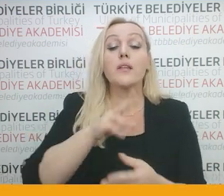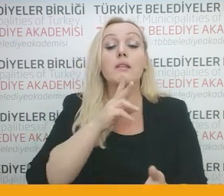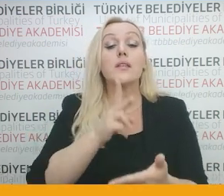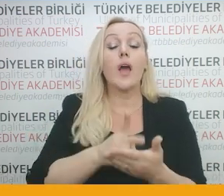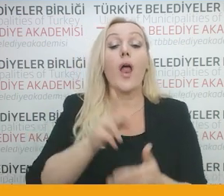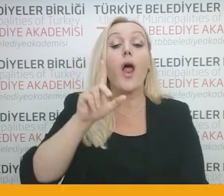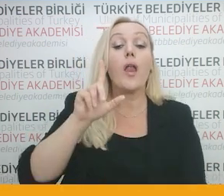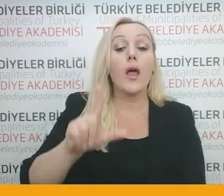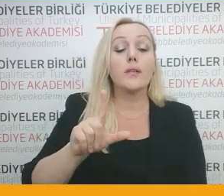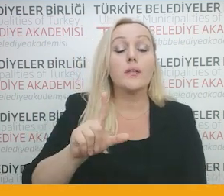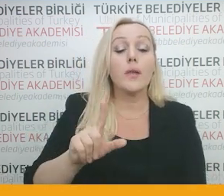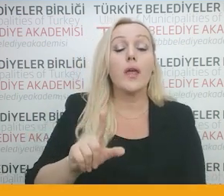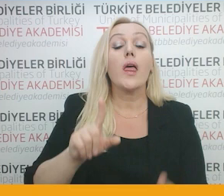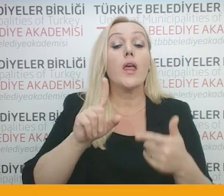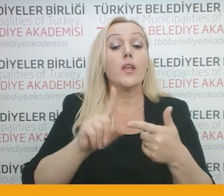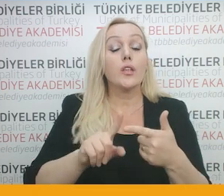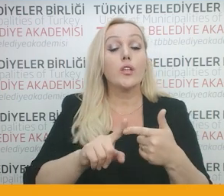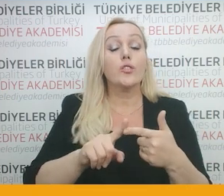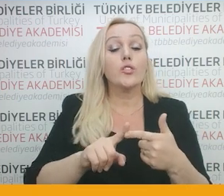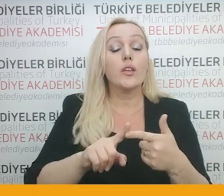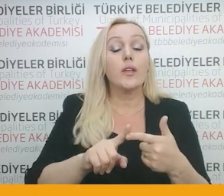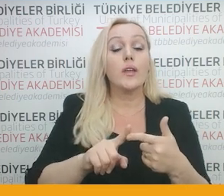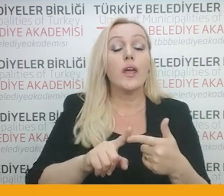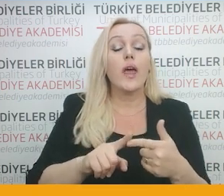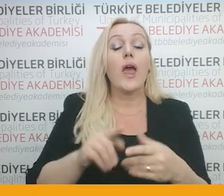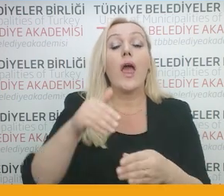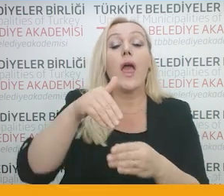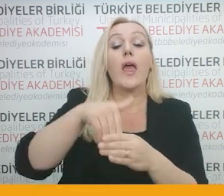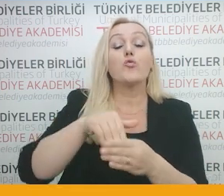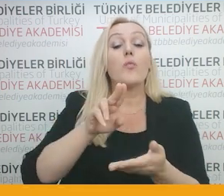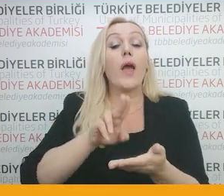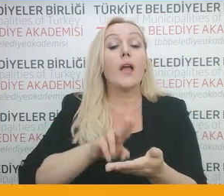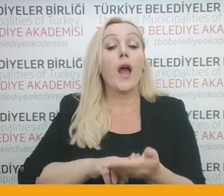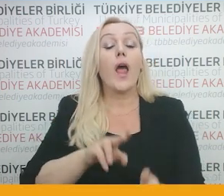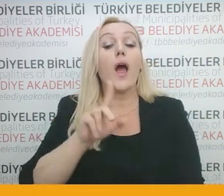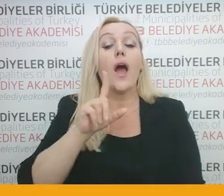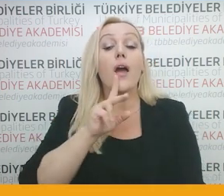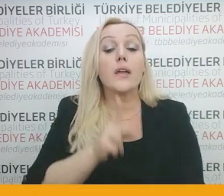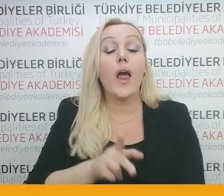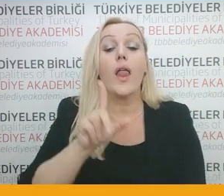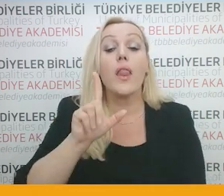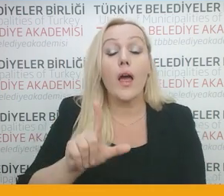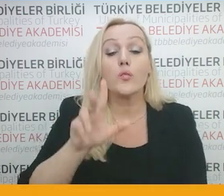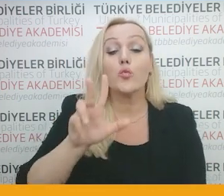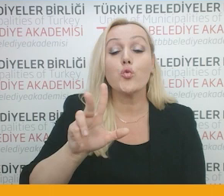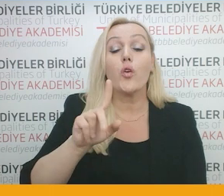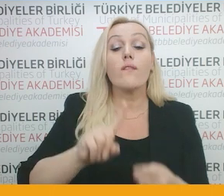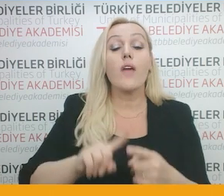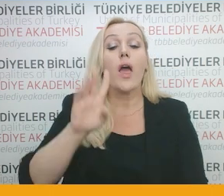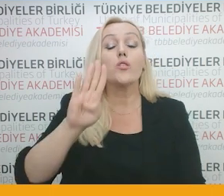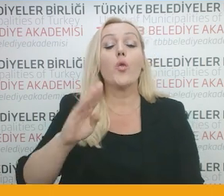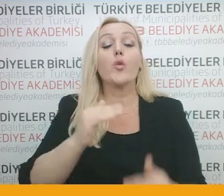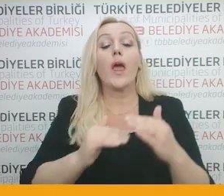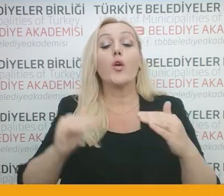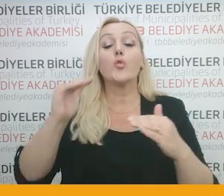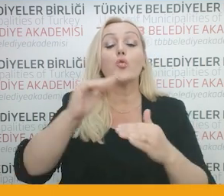gerekiyor. İkinci düzey arasında bir tık alta inince encümen kararı gerekiyor. Ancak dördüncü düzey, üçüncü ve dördüncü düzeyde üst yöneticinin